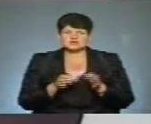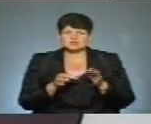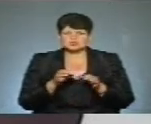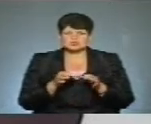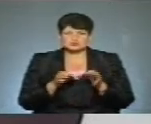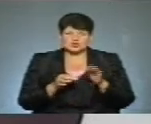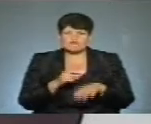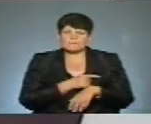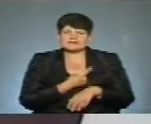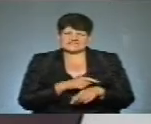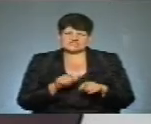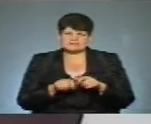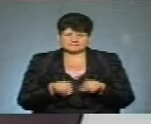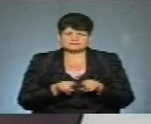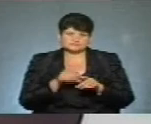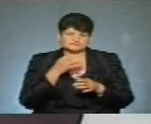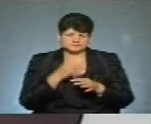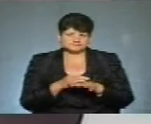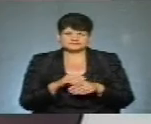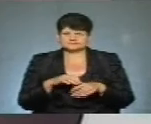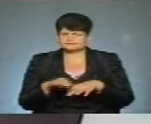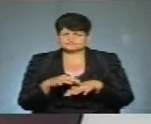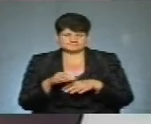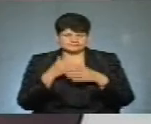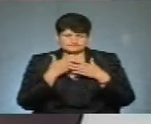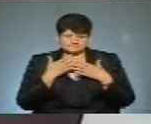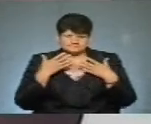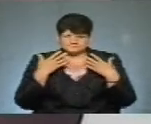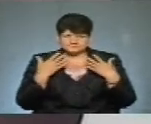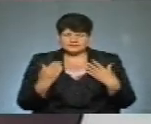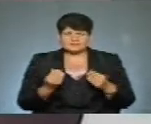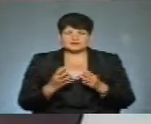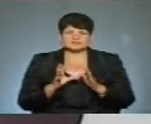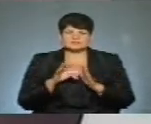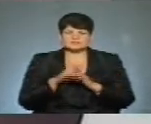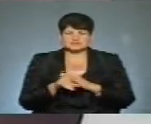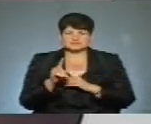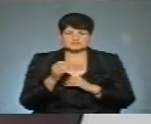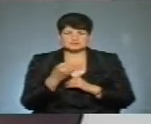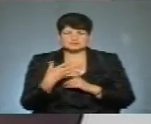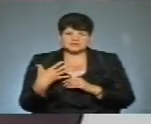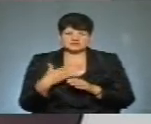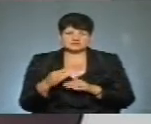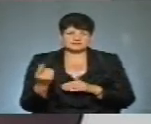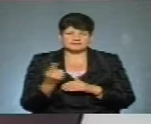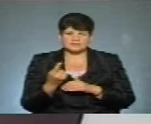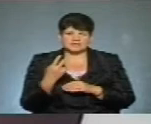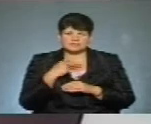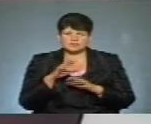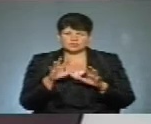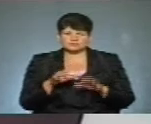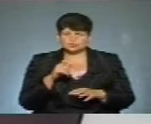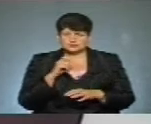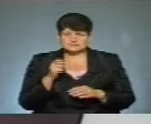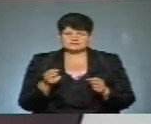за цим фактом поліцейські внесли до єдиного реєстру досудових розслідувань за частиною 1 статті 115 Кримінального кодексу